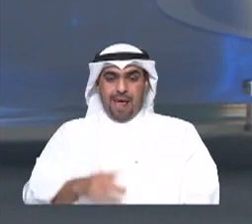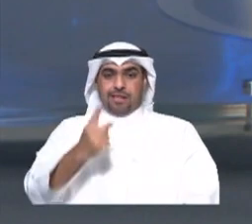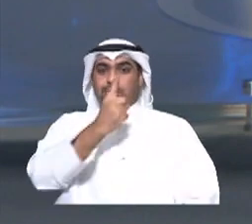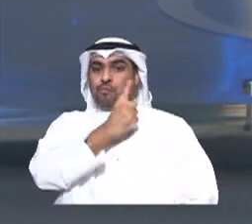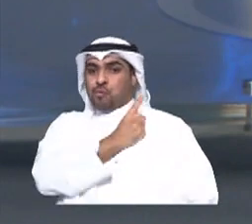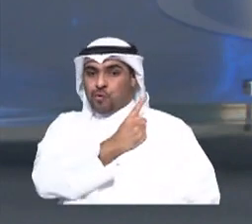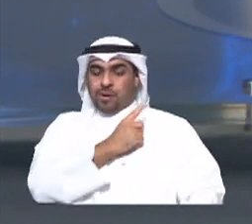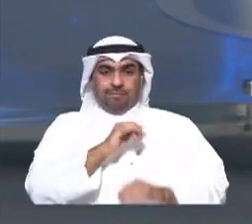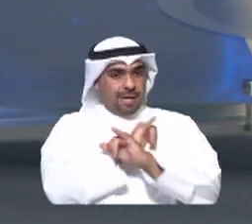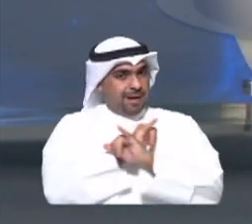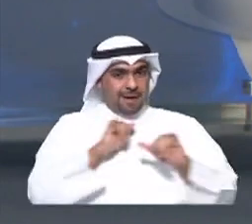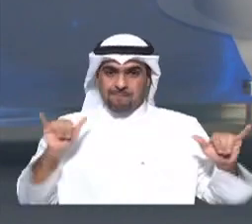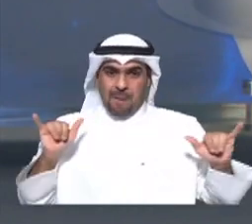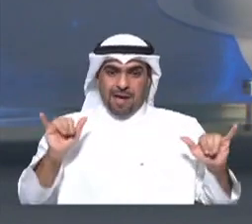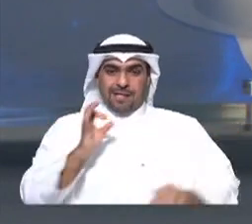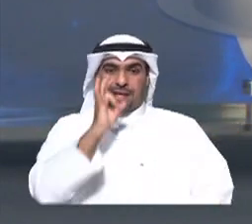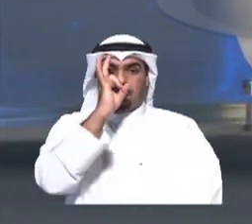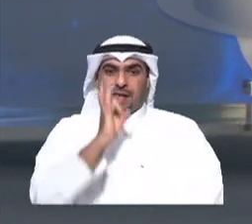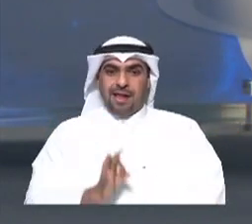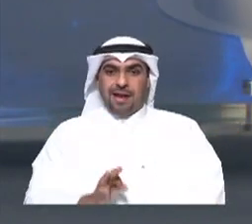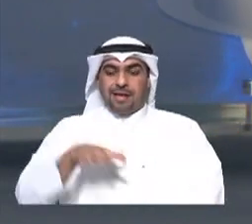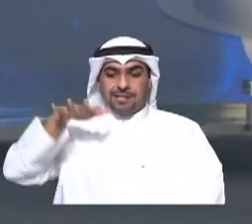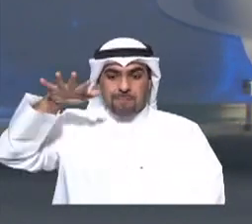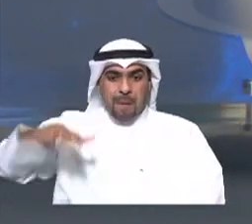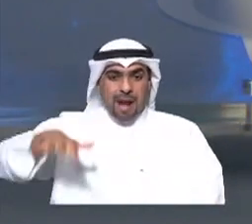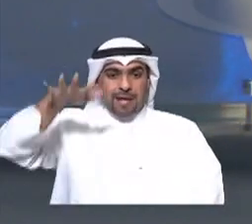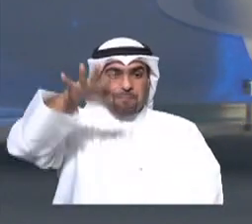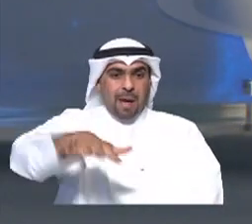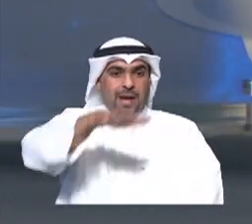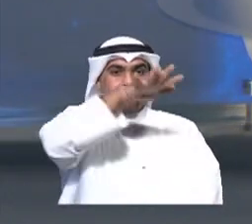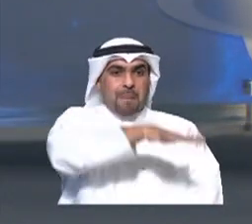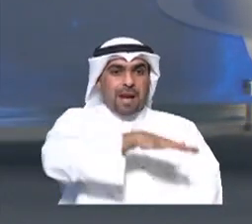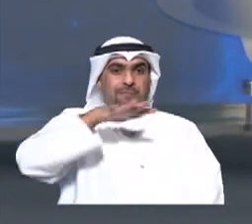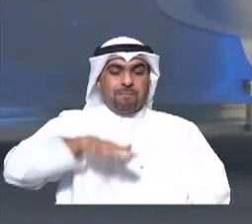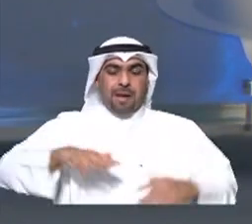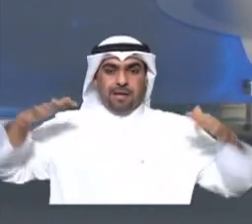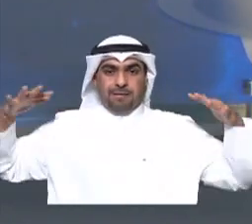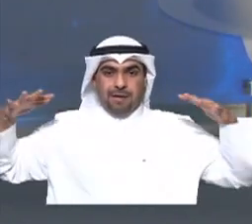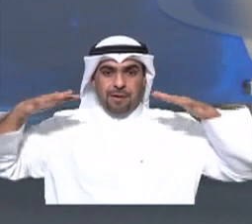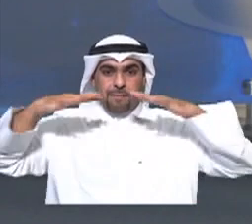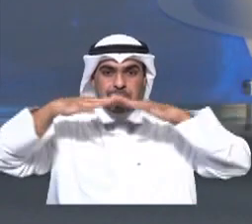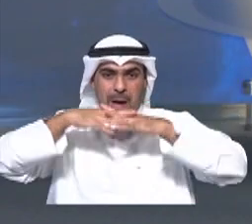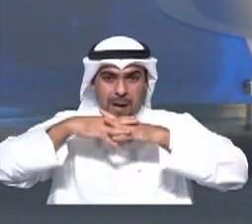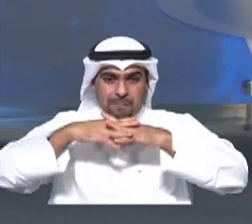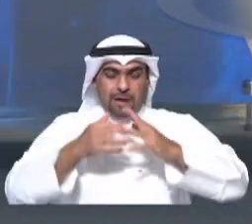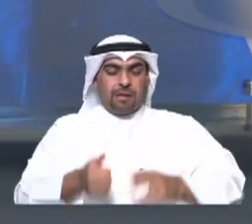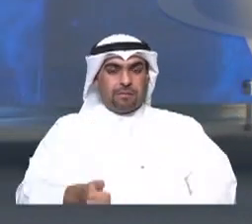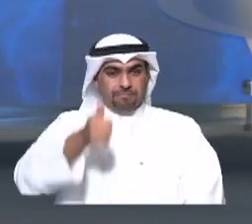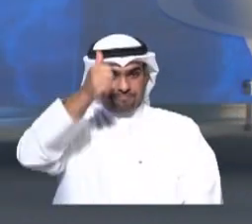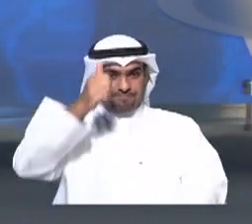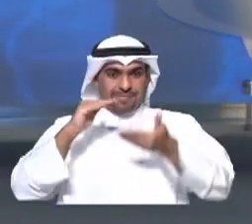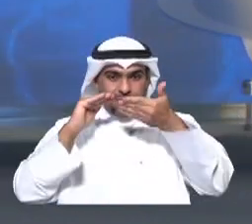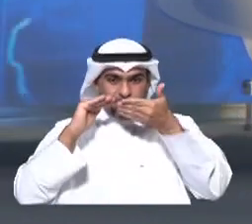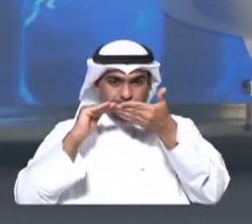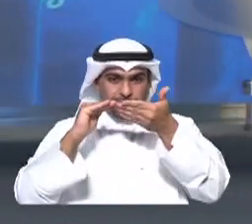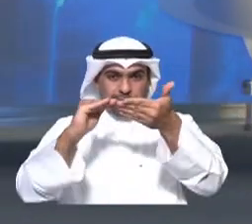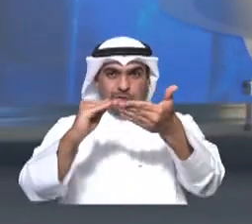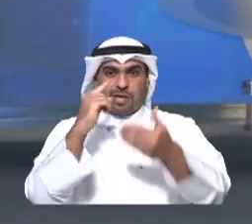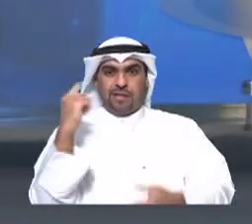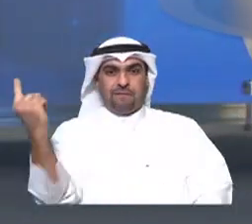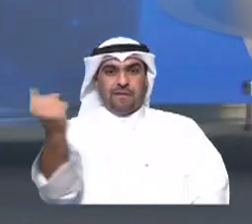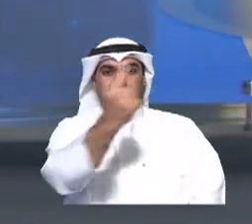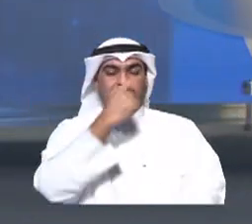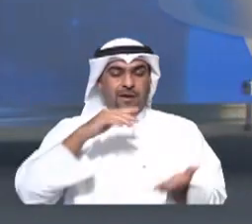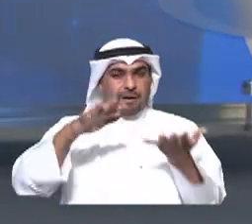على ضرورة تضافر الجهود مع ارتفاع الاحتياجات الإنسانية بشكل قياسي في جميع